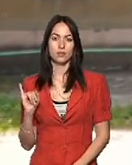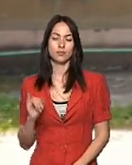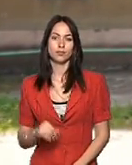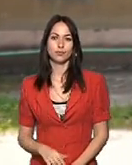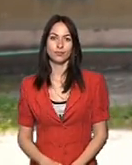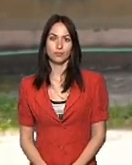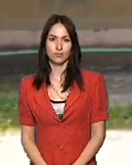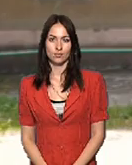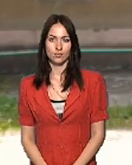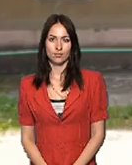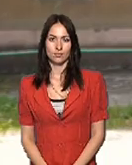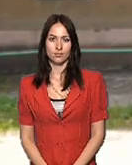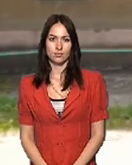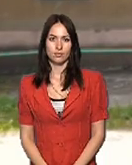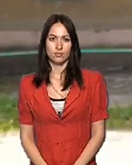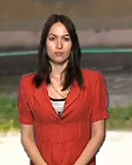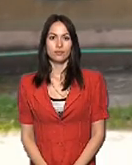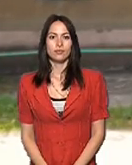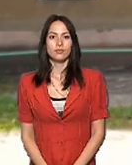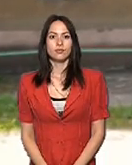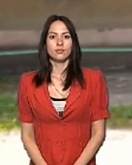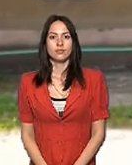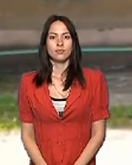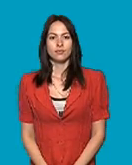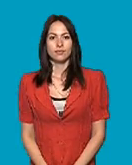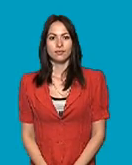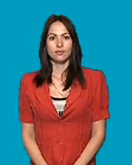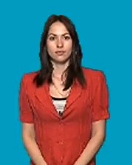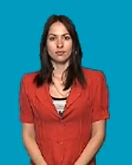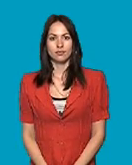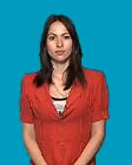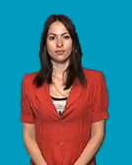Стеценко, Альона Рязанцева, Антон Калута та Юлія Бондарєва. Новини ЮА Харків.